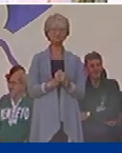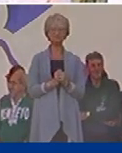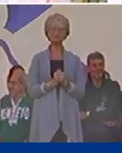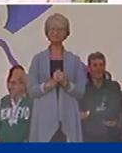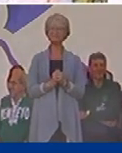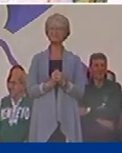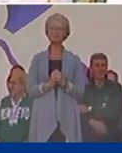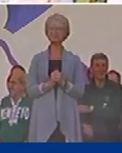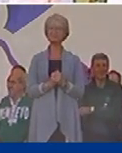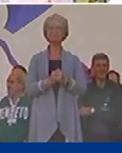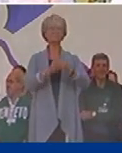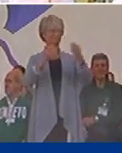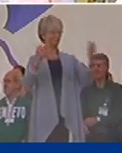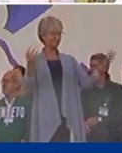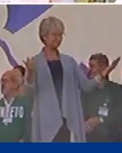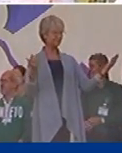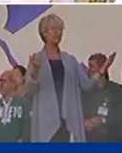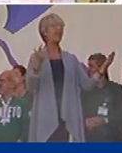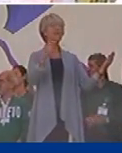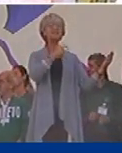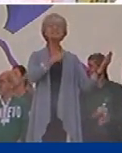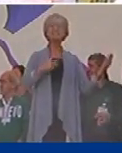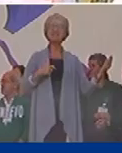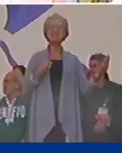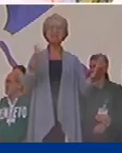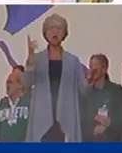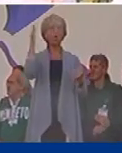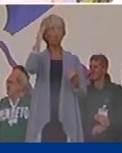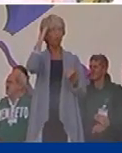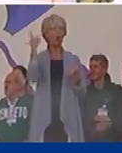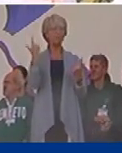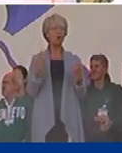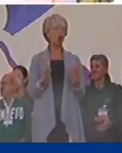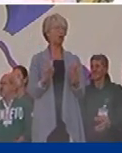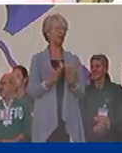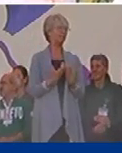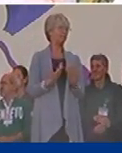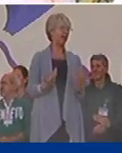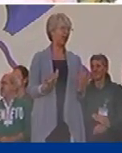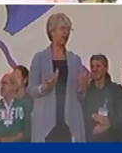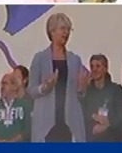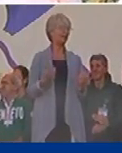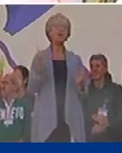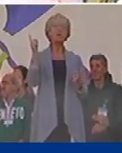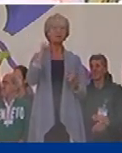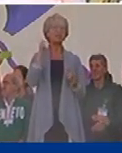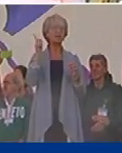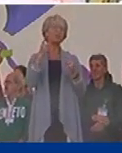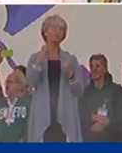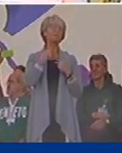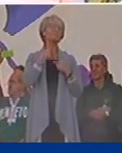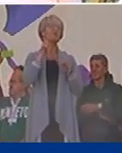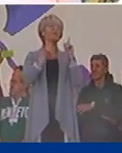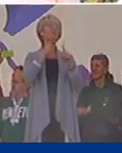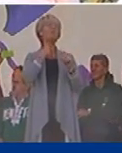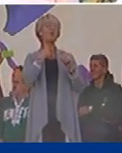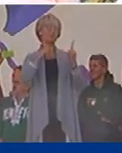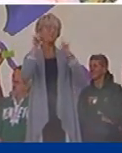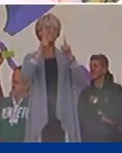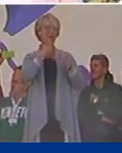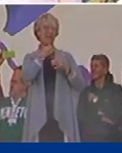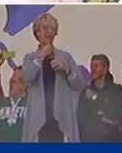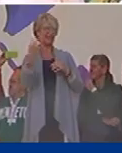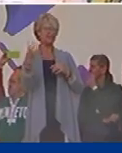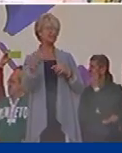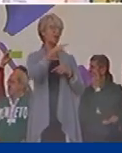Ecco, abbiam sentito un uomo con le palle, il sindaco di Amatrice, magari non avrà il mio accento milanese, non avrà